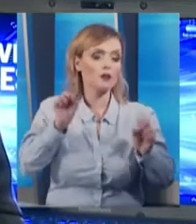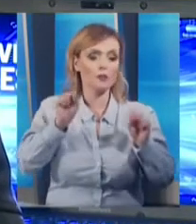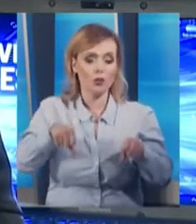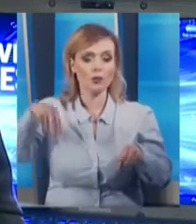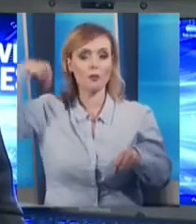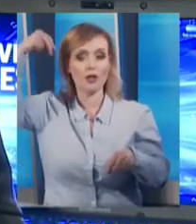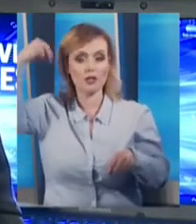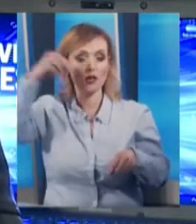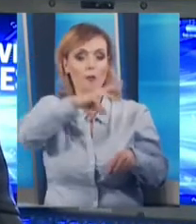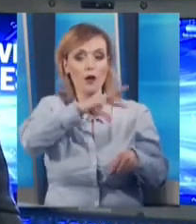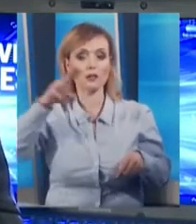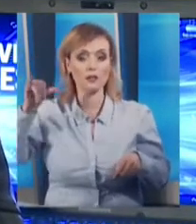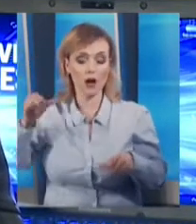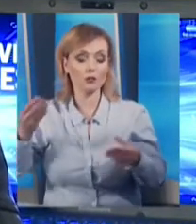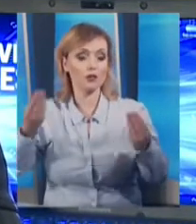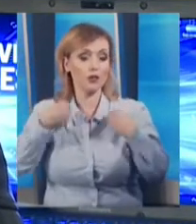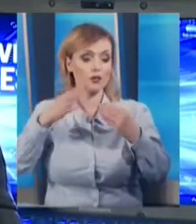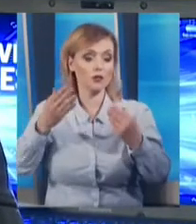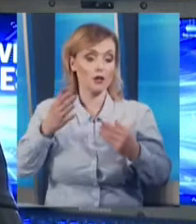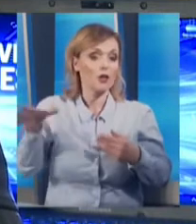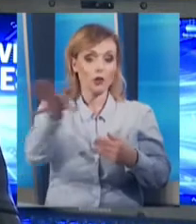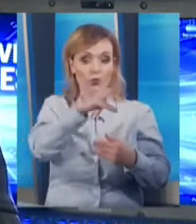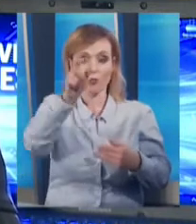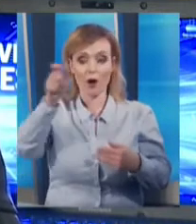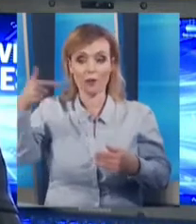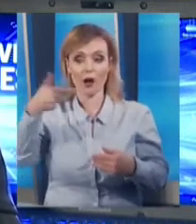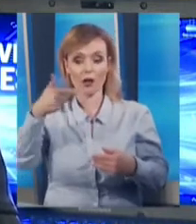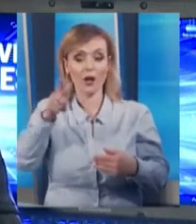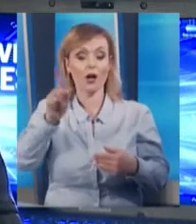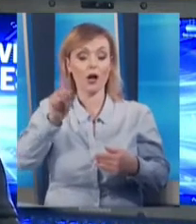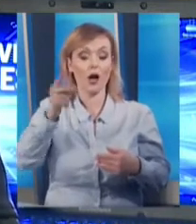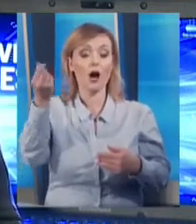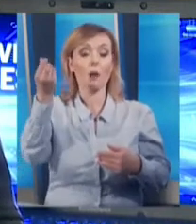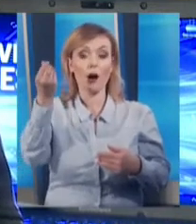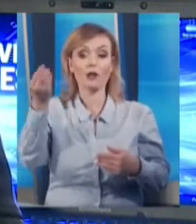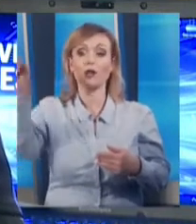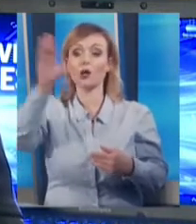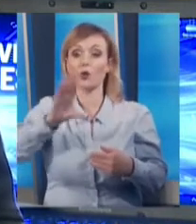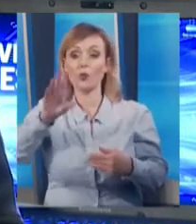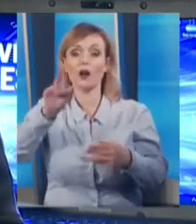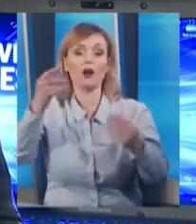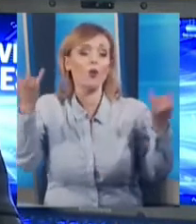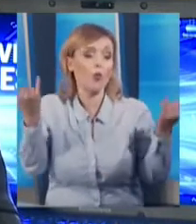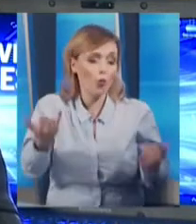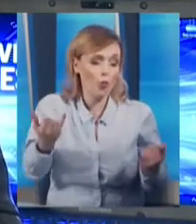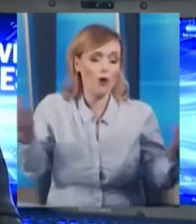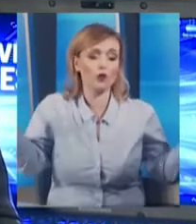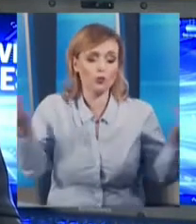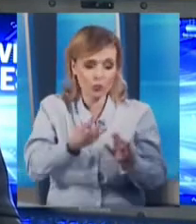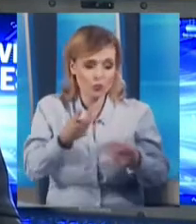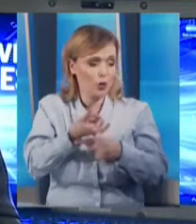președintele Maia Sandu să garanteze că banii europeni, care sunt foarte necesari acum în